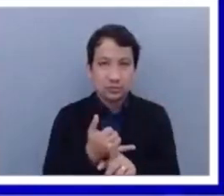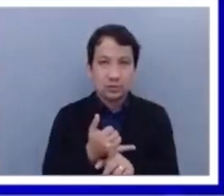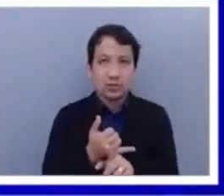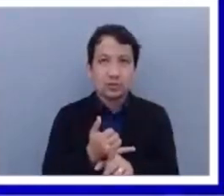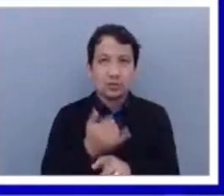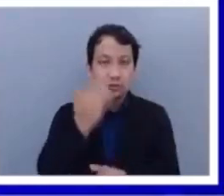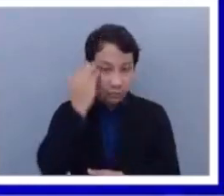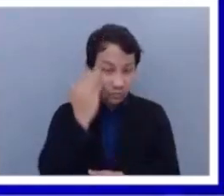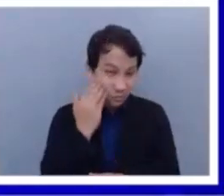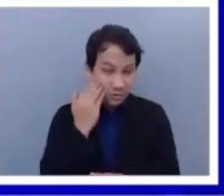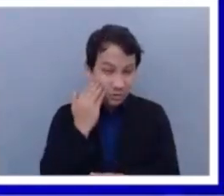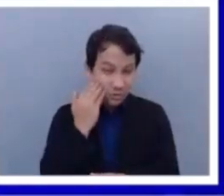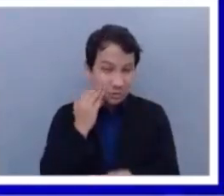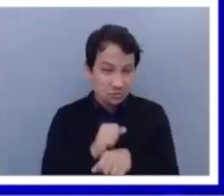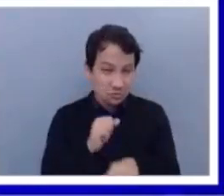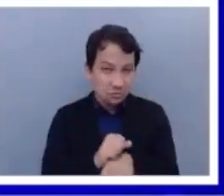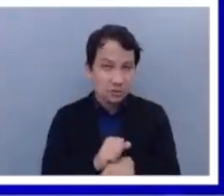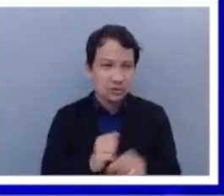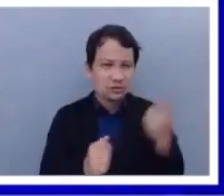employed. Itong August,